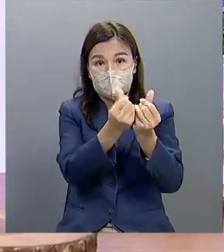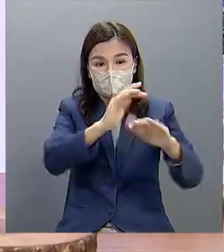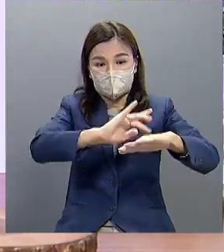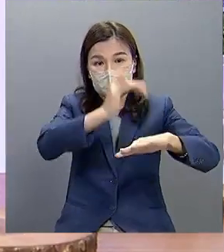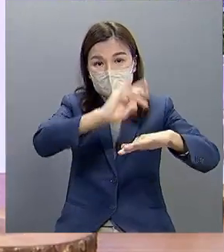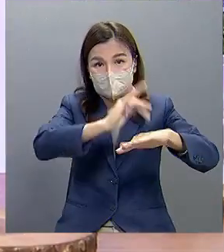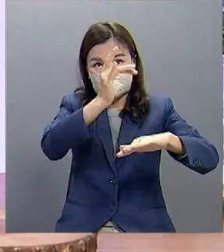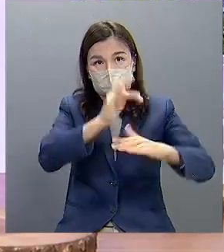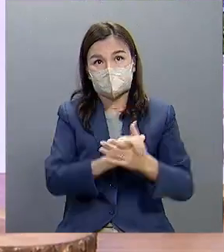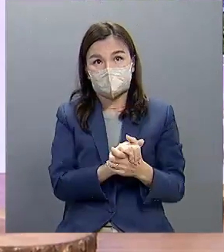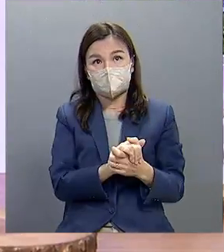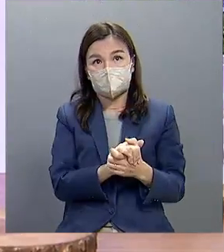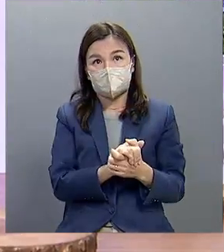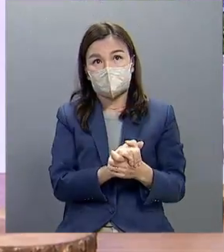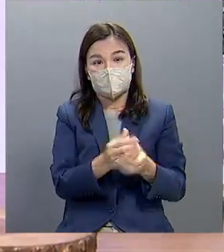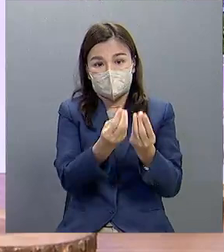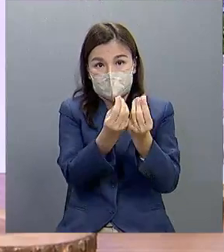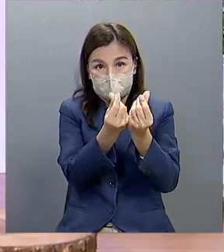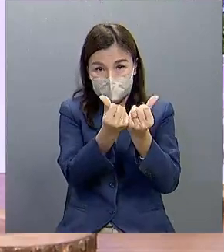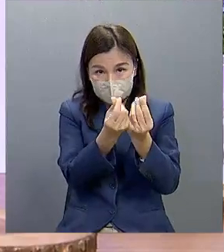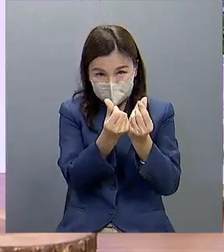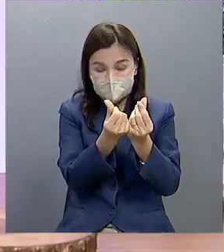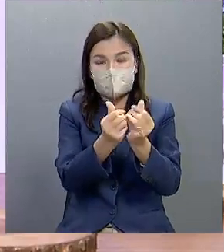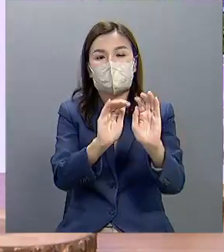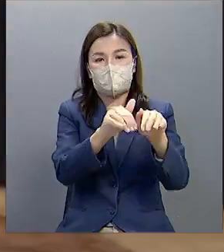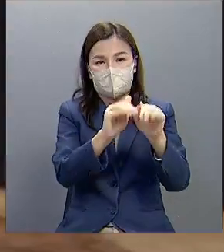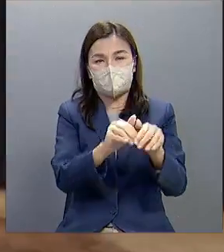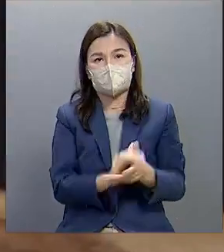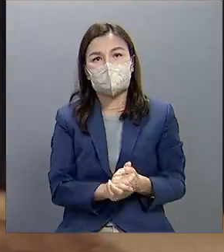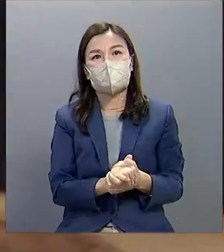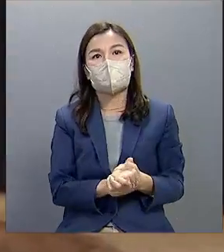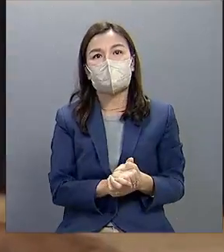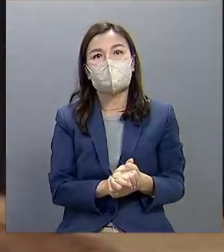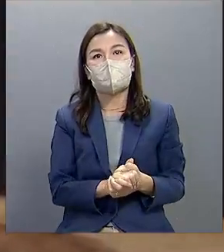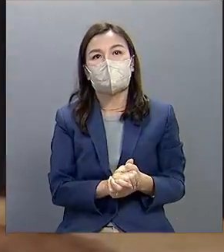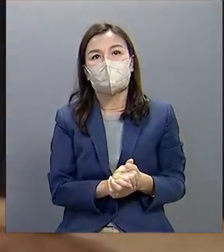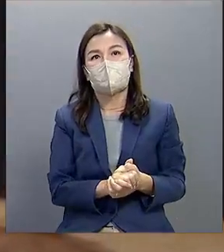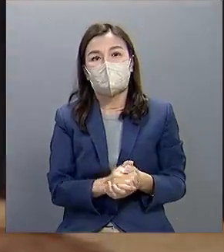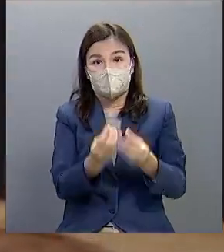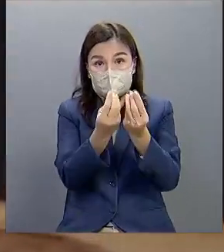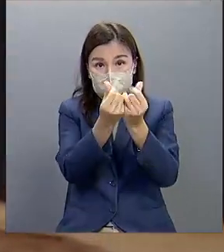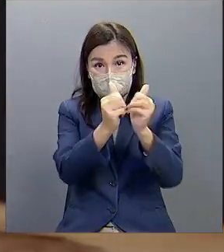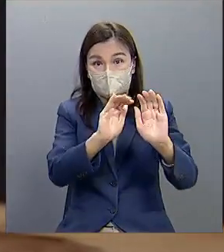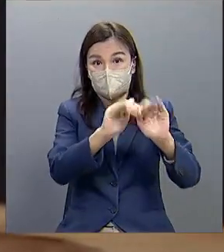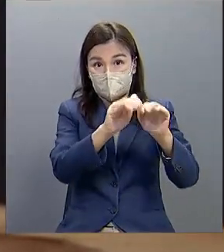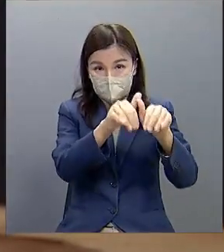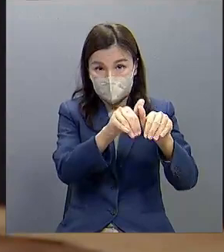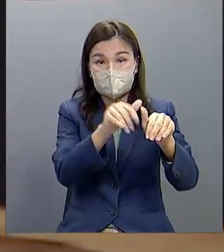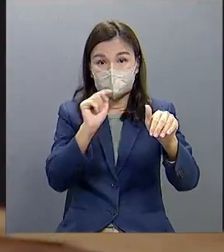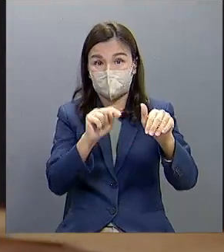วันนี้เป็นน้ำมันมะพร้าวนะคะการจะใช้เป็นหลักนะคะเพราะว่าจริงๆแล้วน้ำมันมะพร้าวเนี่ยเป็นน้ำมันที่มีราค